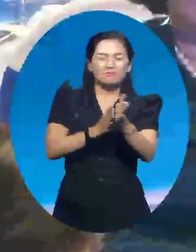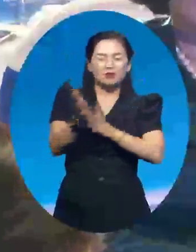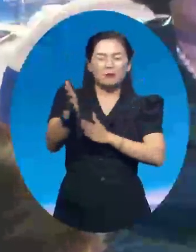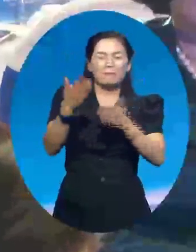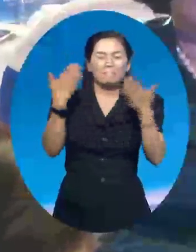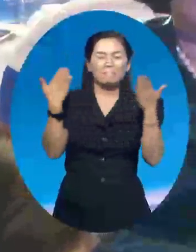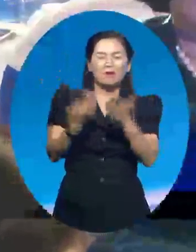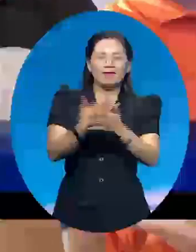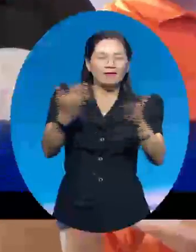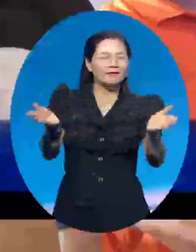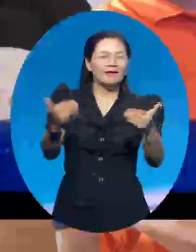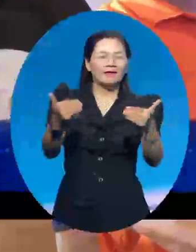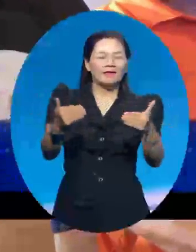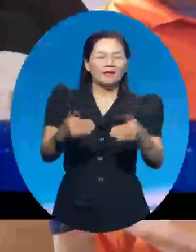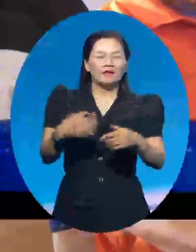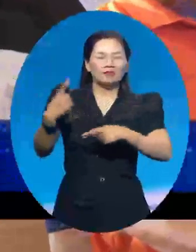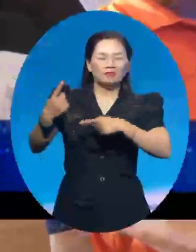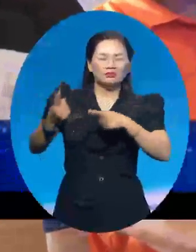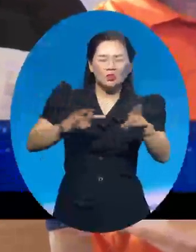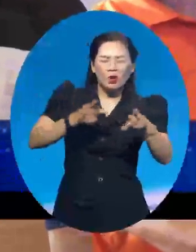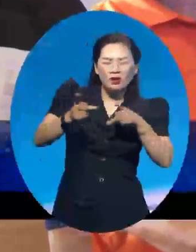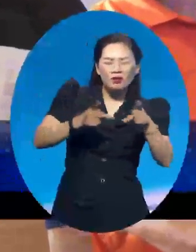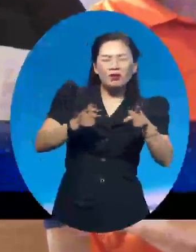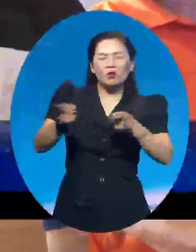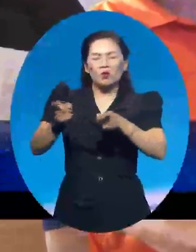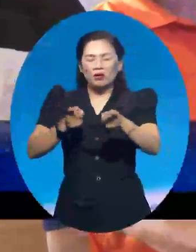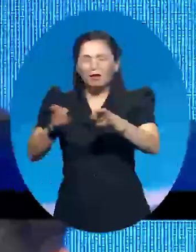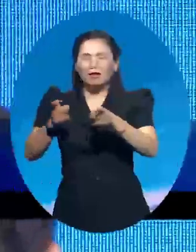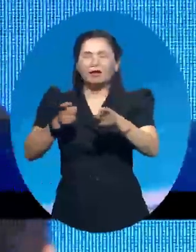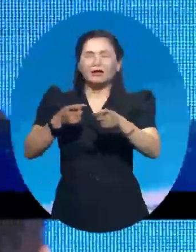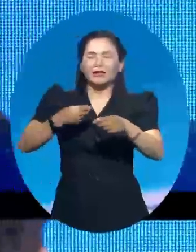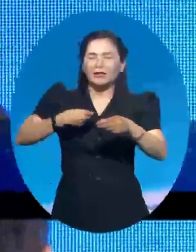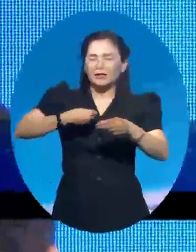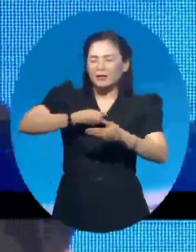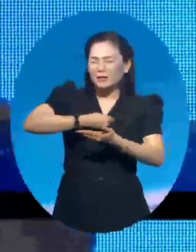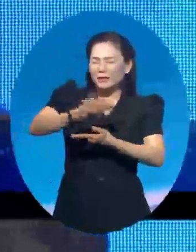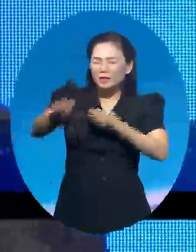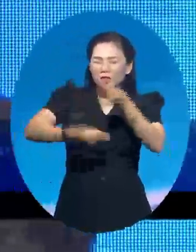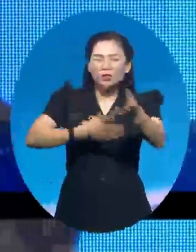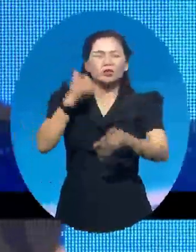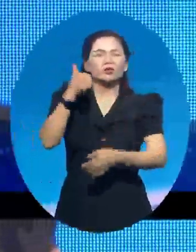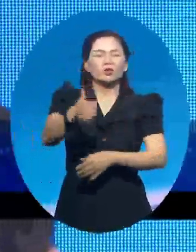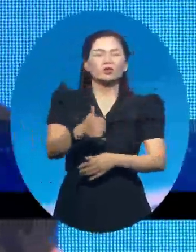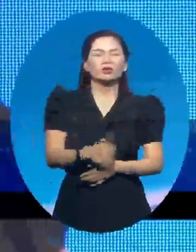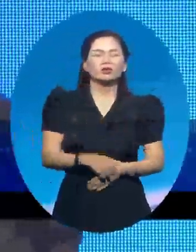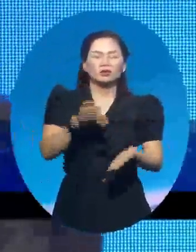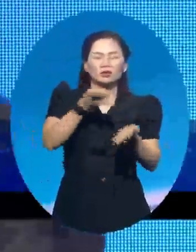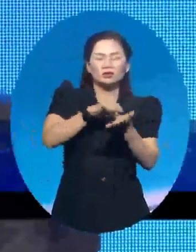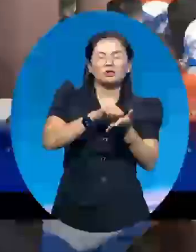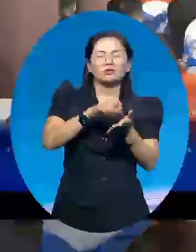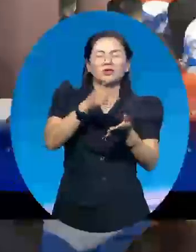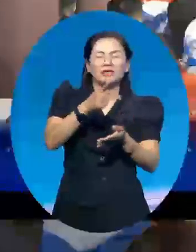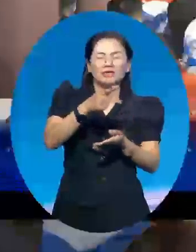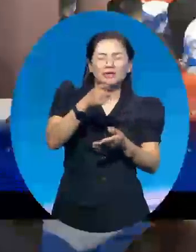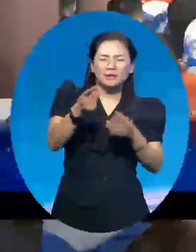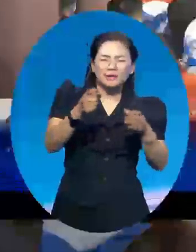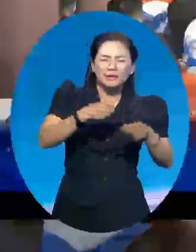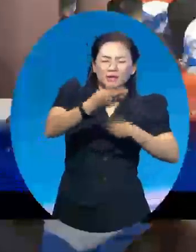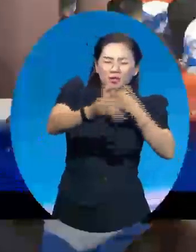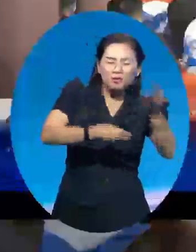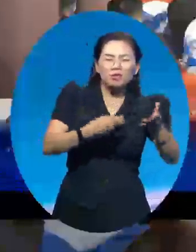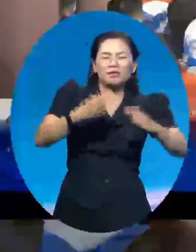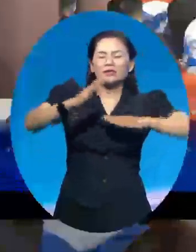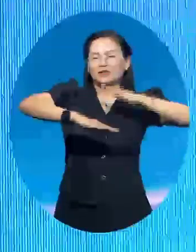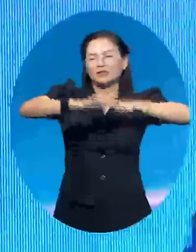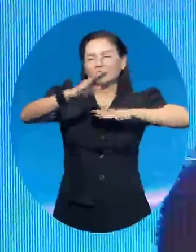hoạt động kinh doanh. Đây là những bước đi cần thiết trong bối cảnh doanh nghiệp Việt Nam coi công nghệ là trọng tâm trong chiến lược kinh doanh, góp phần tăng khả năng cạnh